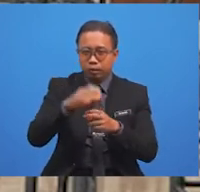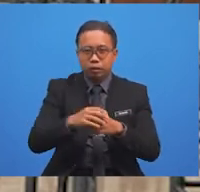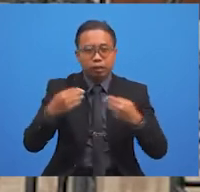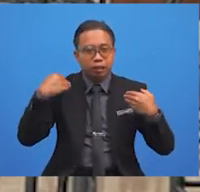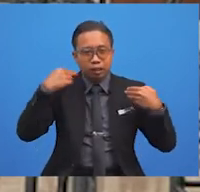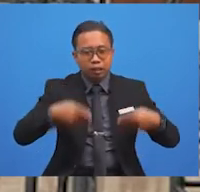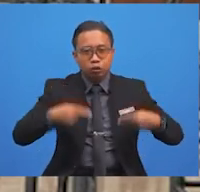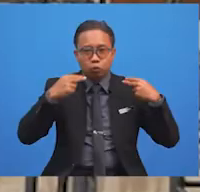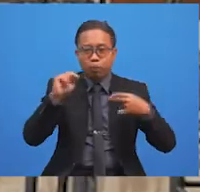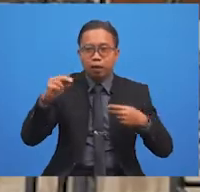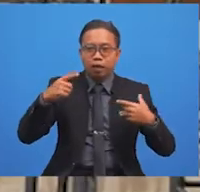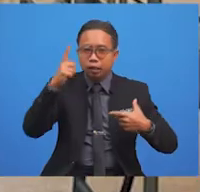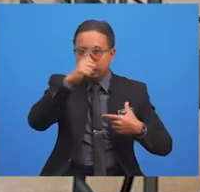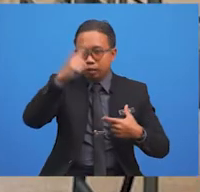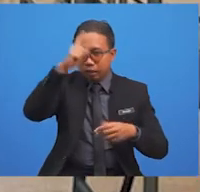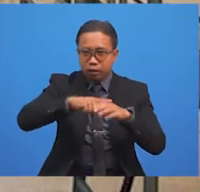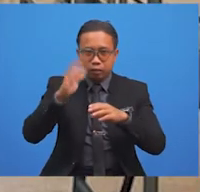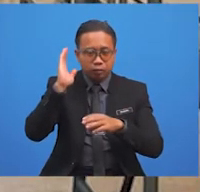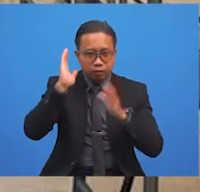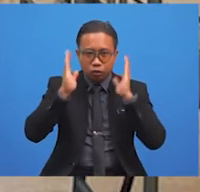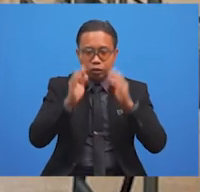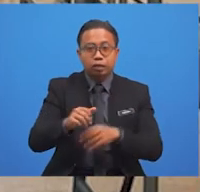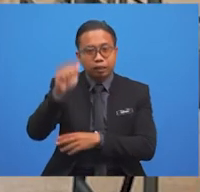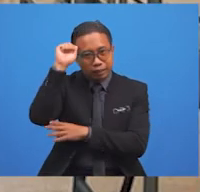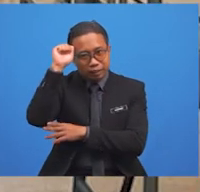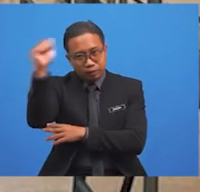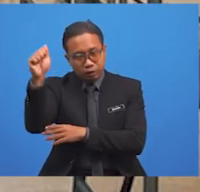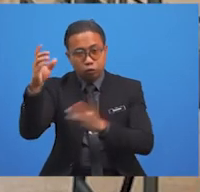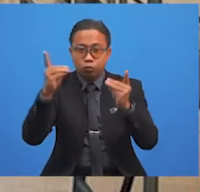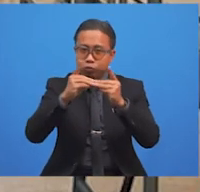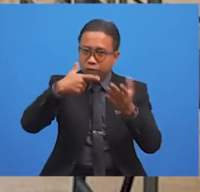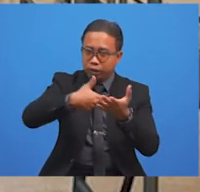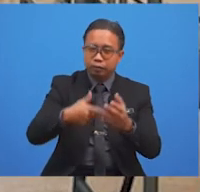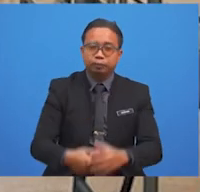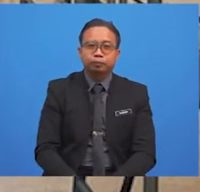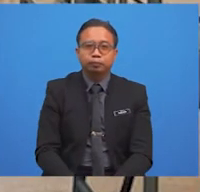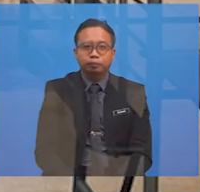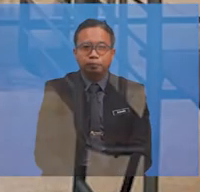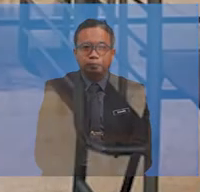hidupan liar di Malaysia. Assalamualaikum dan jumpa lagi.